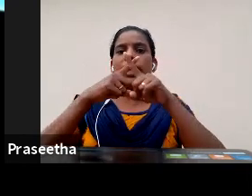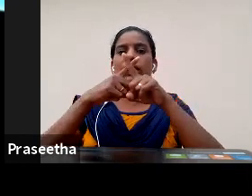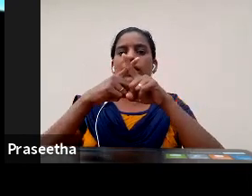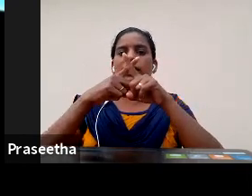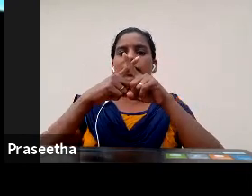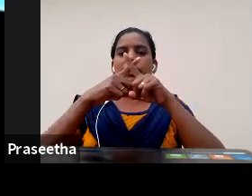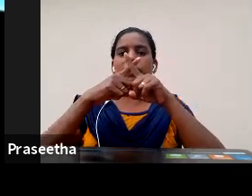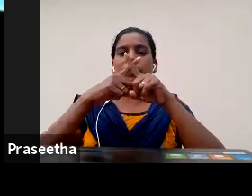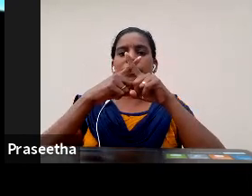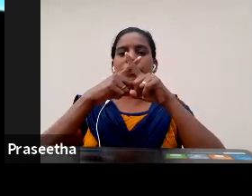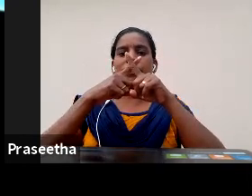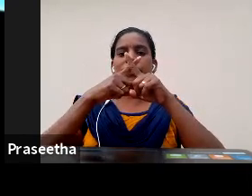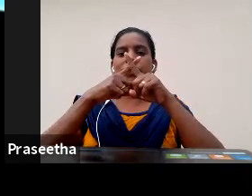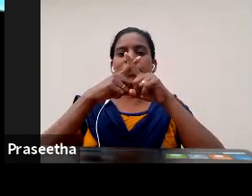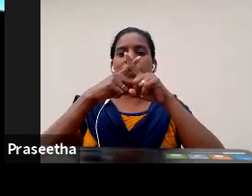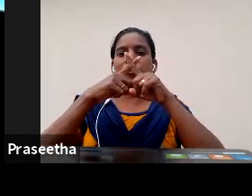ഇനി എക്സ്,